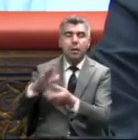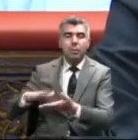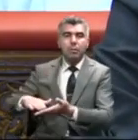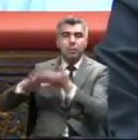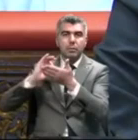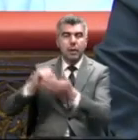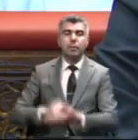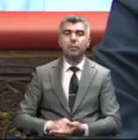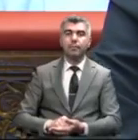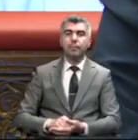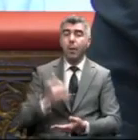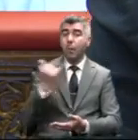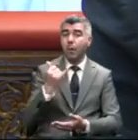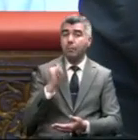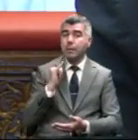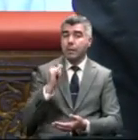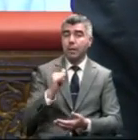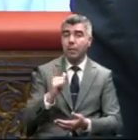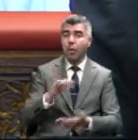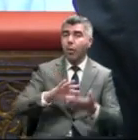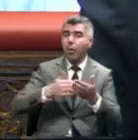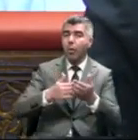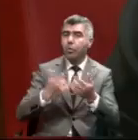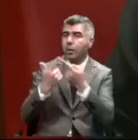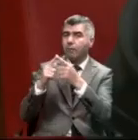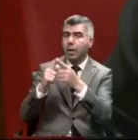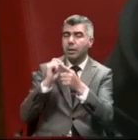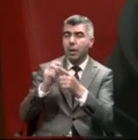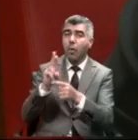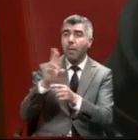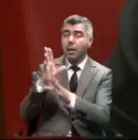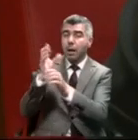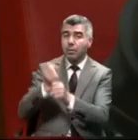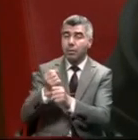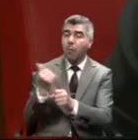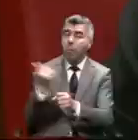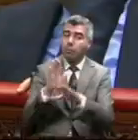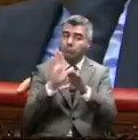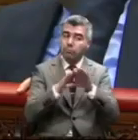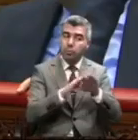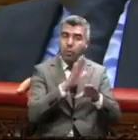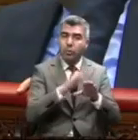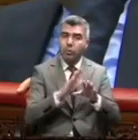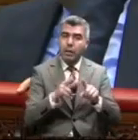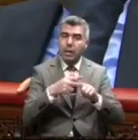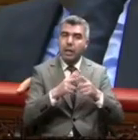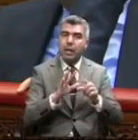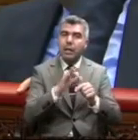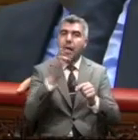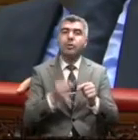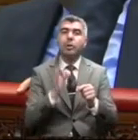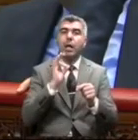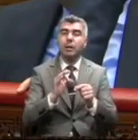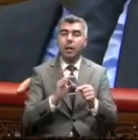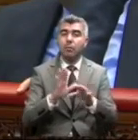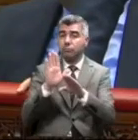نصره الله وهو ما تؤكد الدعوات الصريحه الدائمه لجلاله من اجل تعزيز الانتاج المحلي بشكل تنافسه حيث